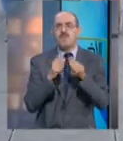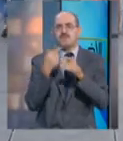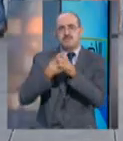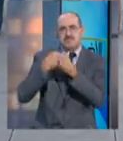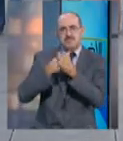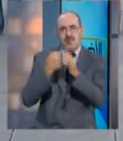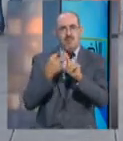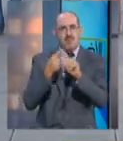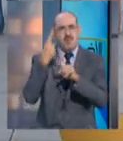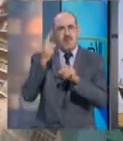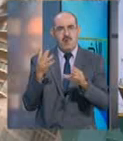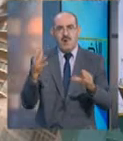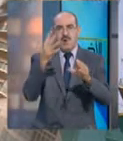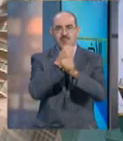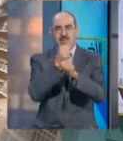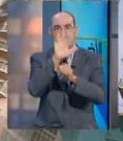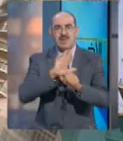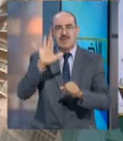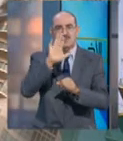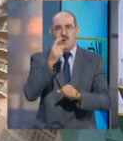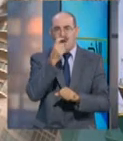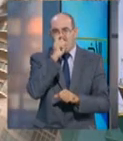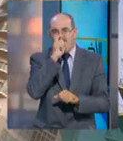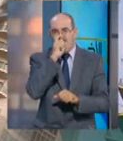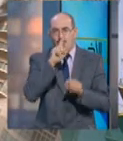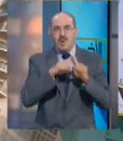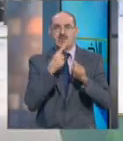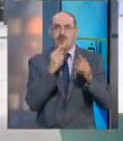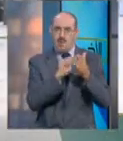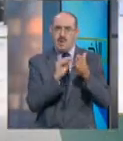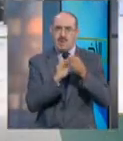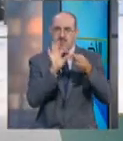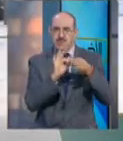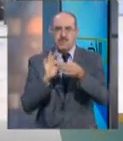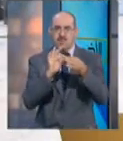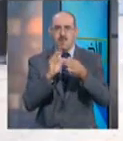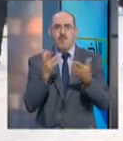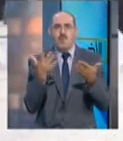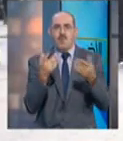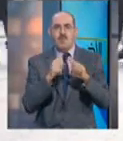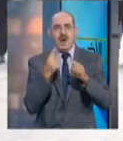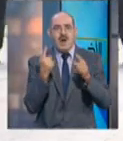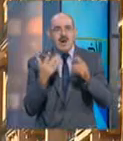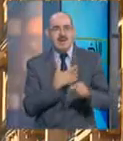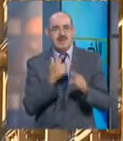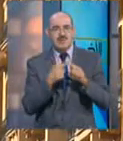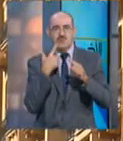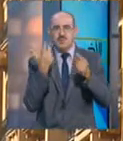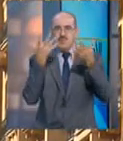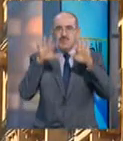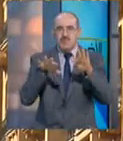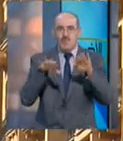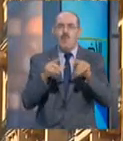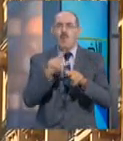جاهدة للم شمل المنطقة العربية وتعزيز التعاون بها من خلال هذه القمة